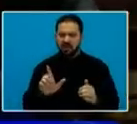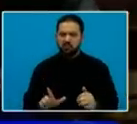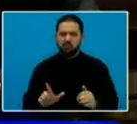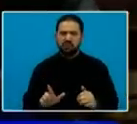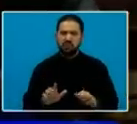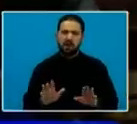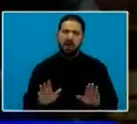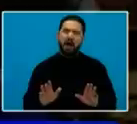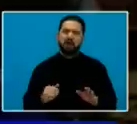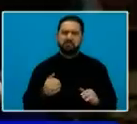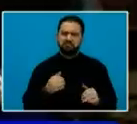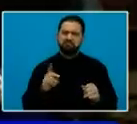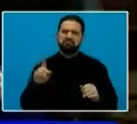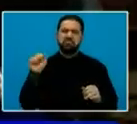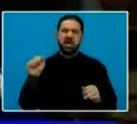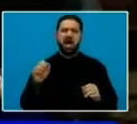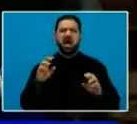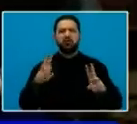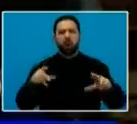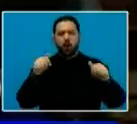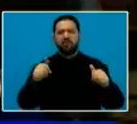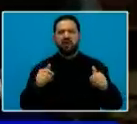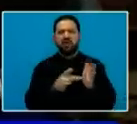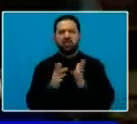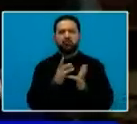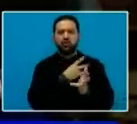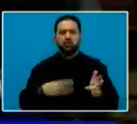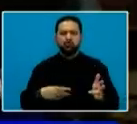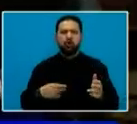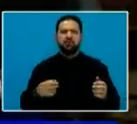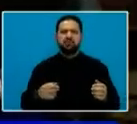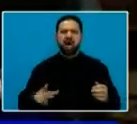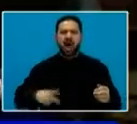strict orizontal, în sensul că, da, Domnule, Hristos a fost un mare curajos.